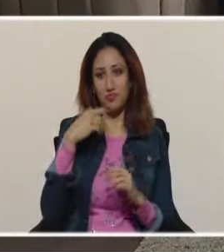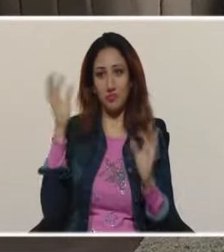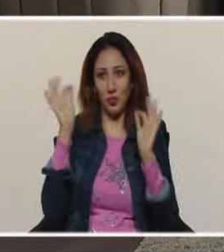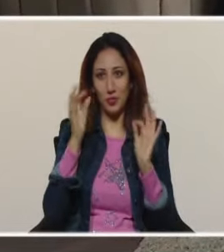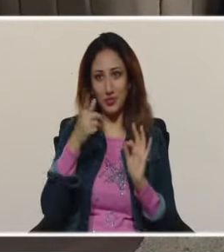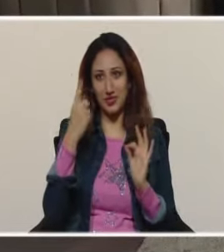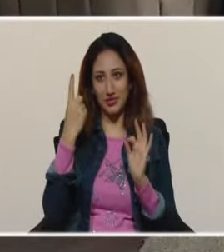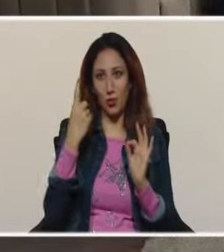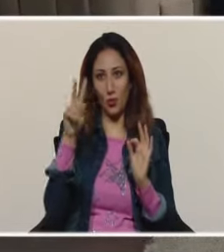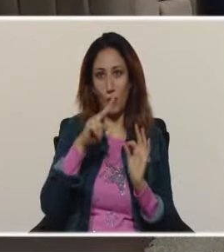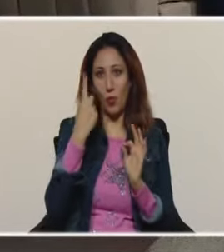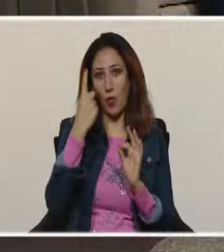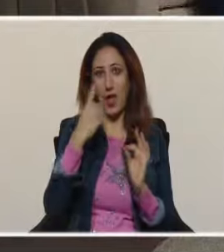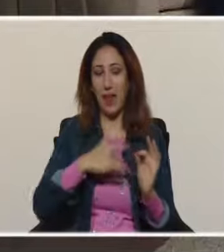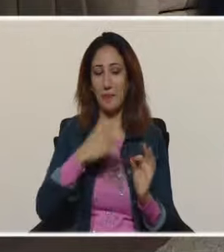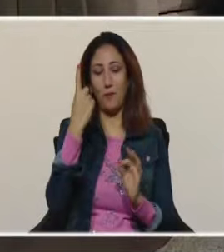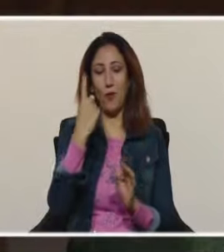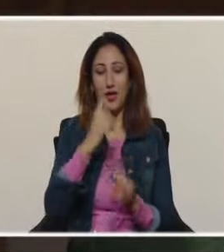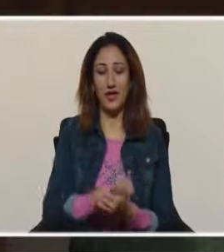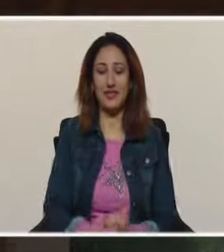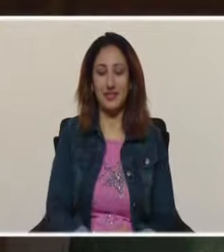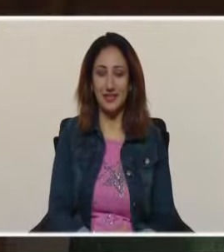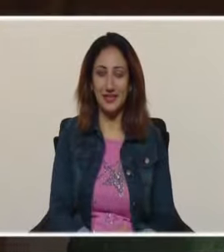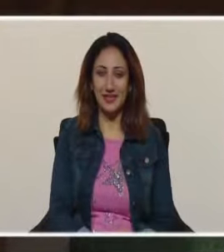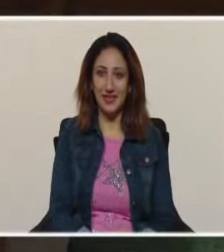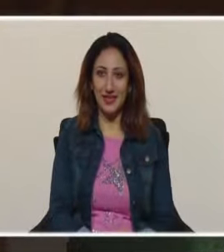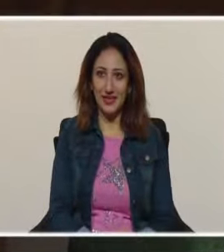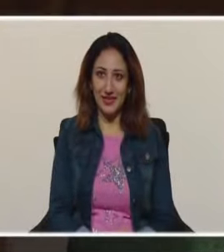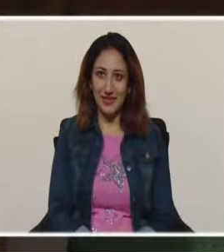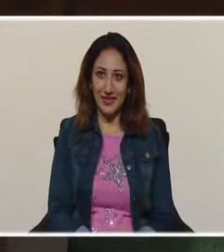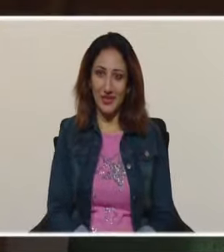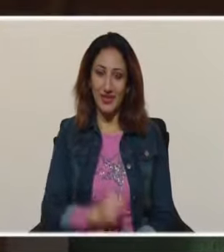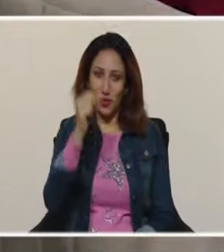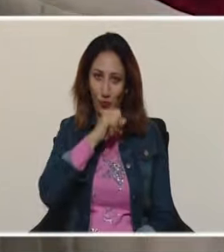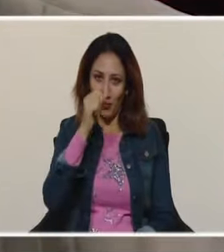واحد ضهري في ضهري وقلب واحد دي كده اغنيه حضرتك